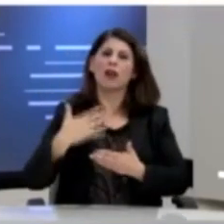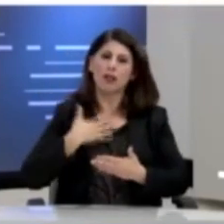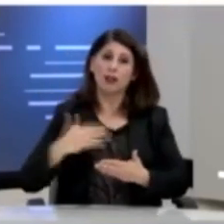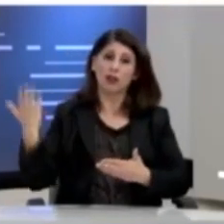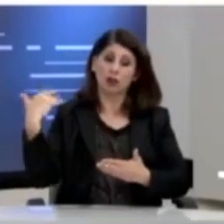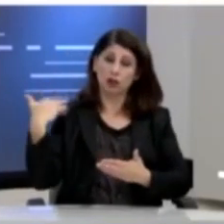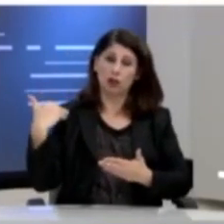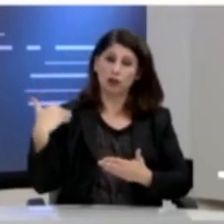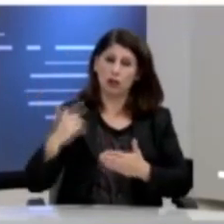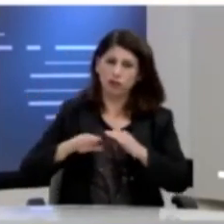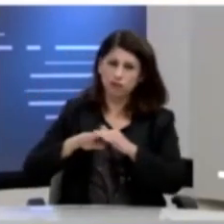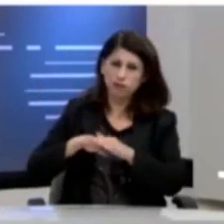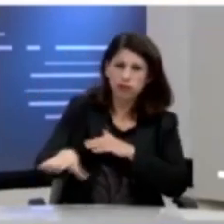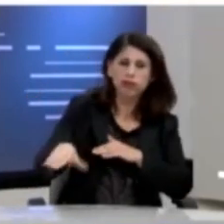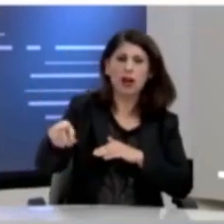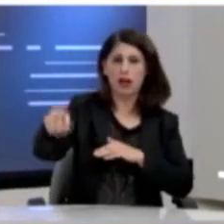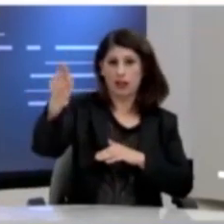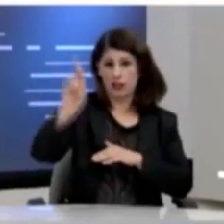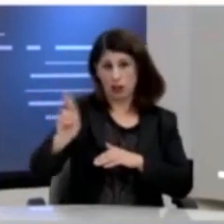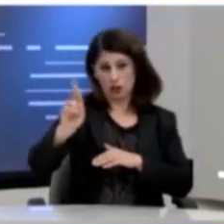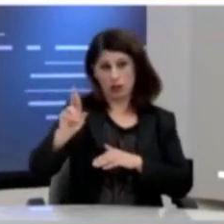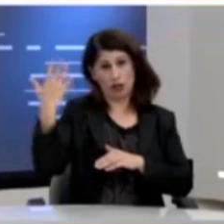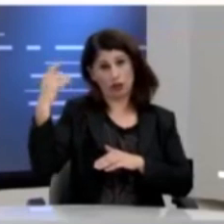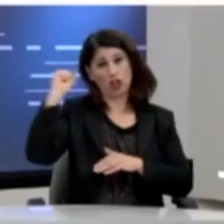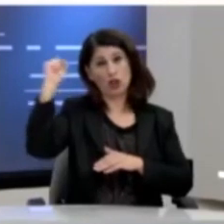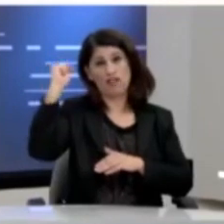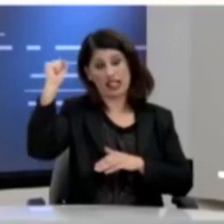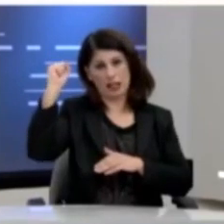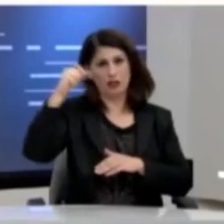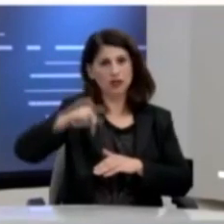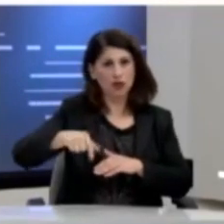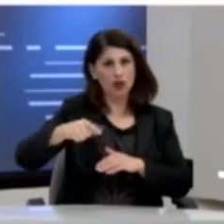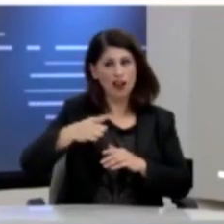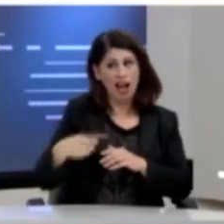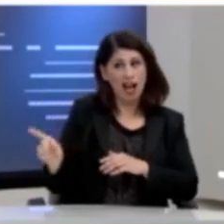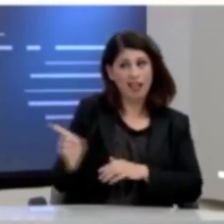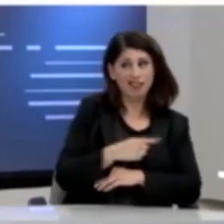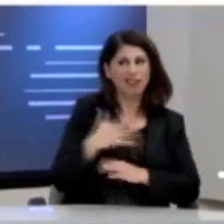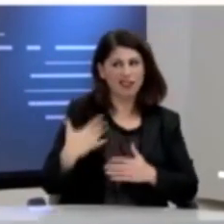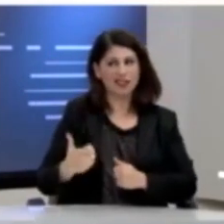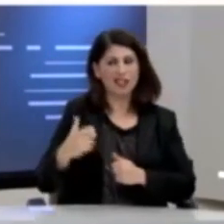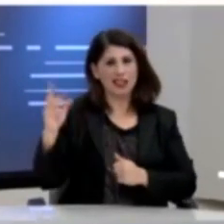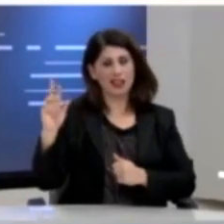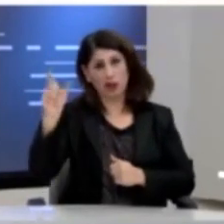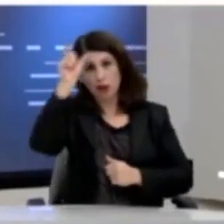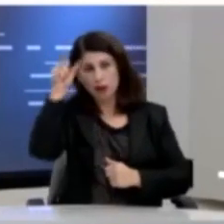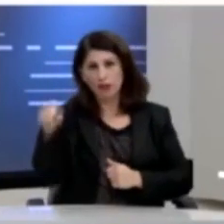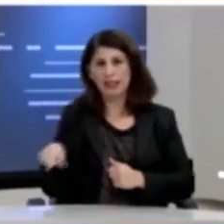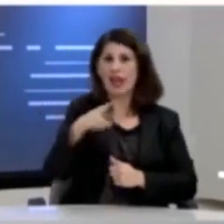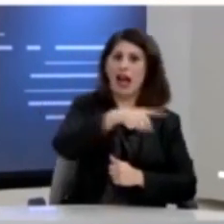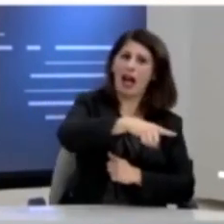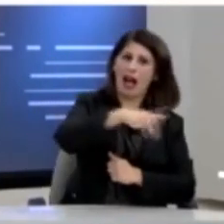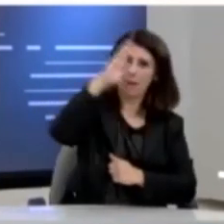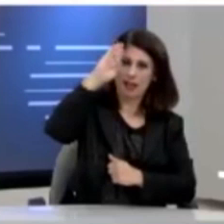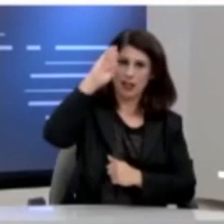τότε Σοβιετικής Ένωσης, αλλά τα τελευταία χρόνια οξύνονται οι αντιθέσεις ανάμεσα στις δύο χώρες. Οι ρωσοτουρκικές